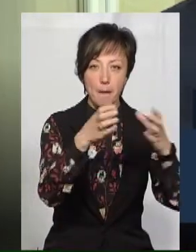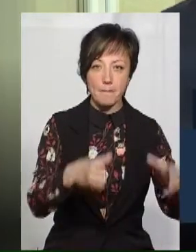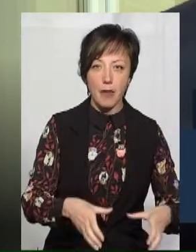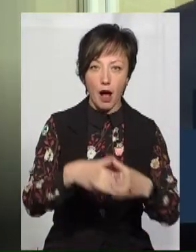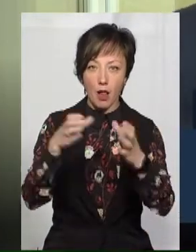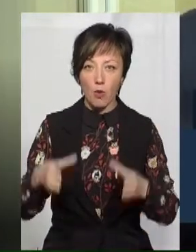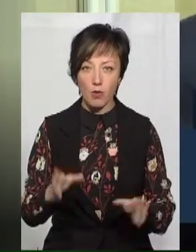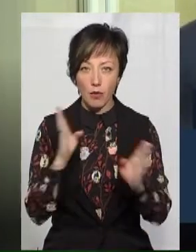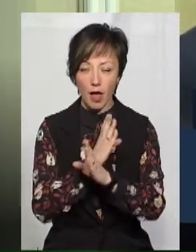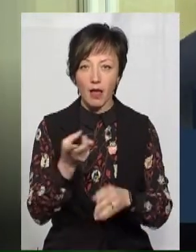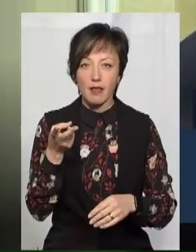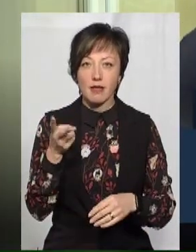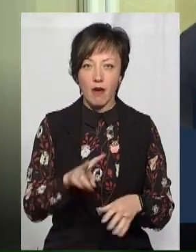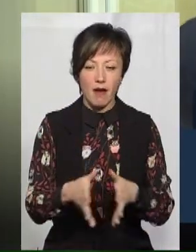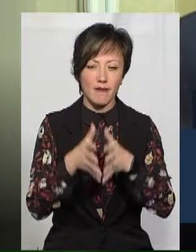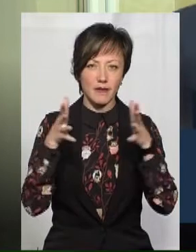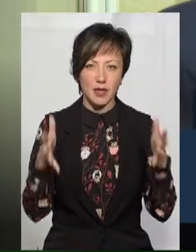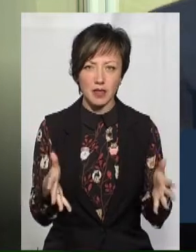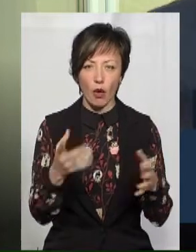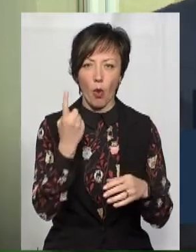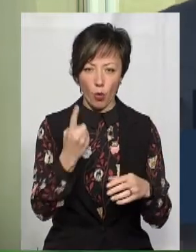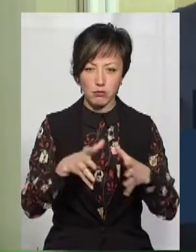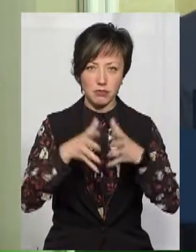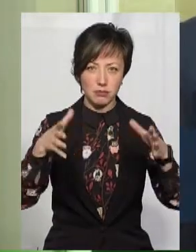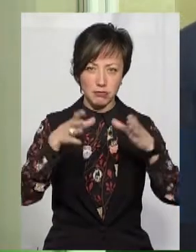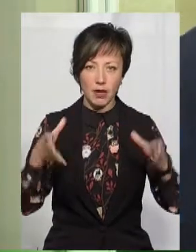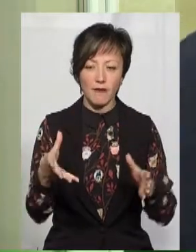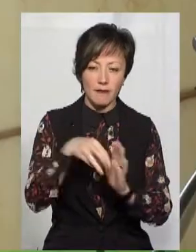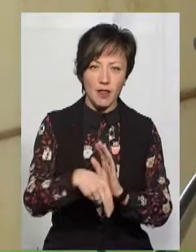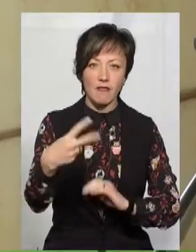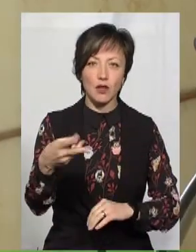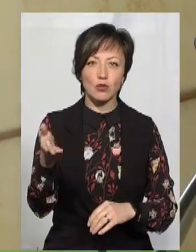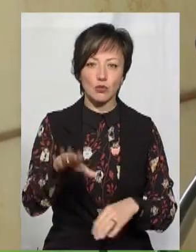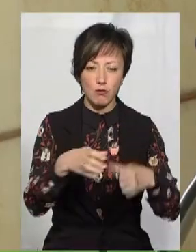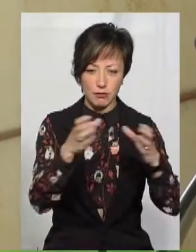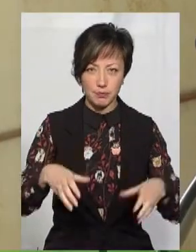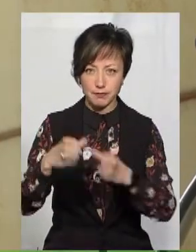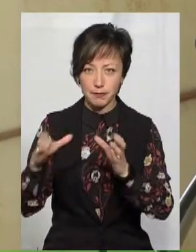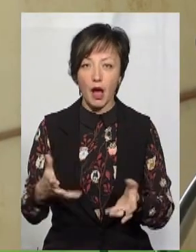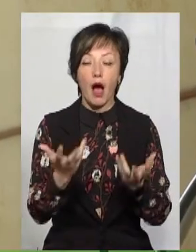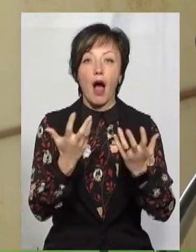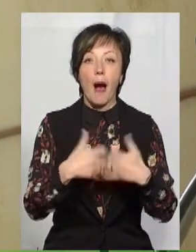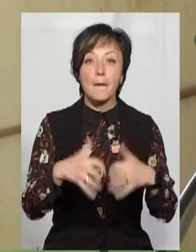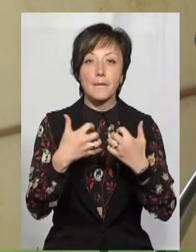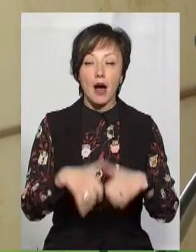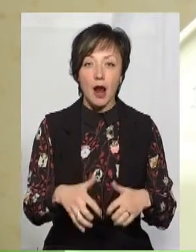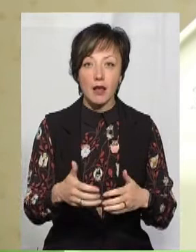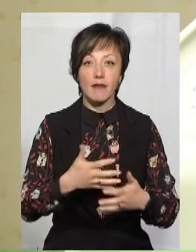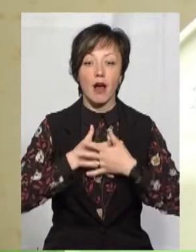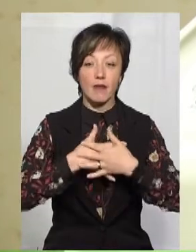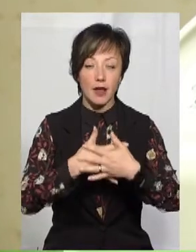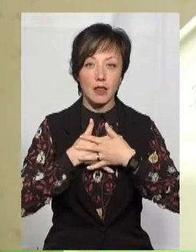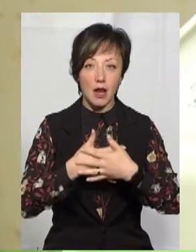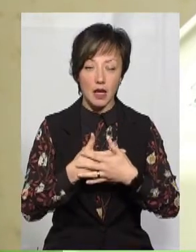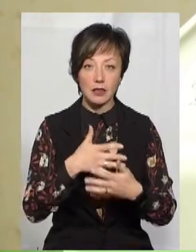2 концентратори кисневих. Це один концентратор, це приблизно 20 балонів. По апарату штучної вентиляції легень їх у нас на